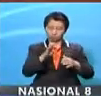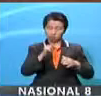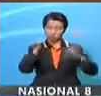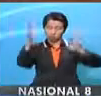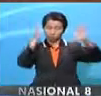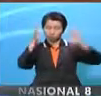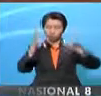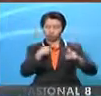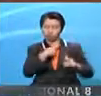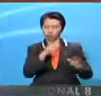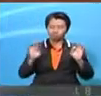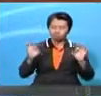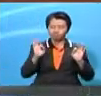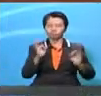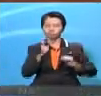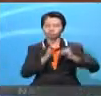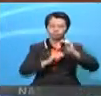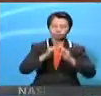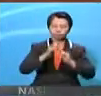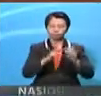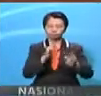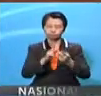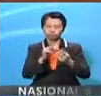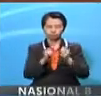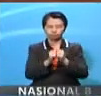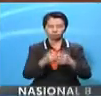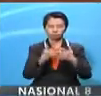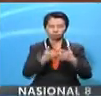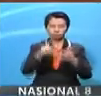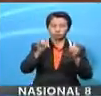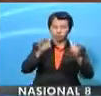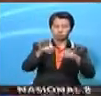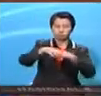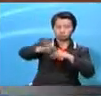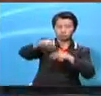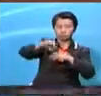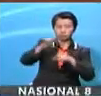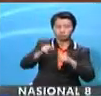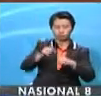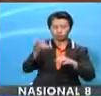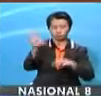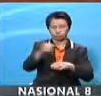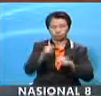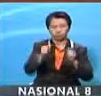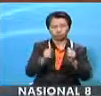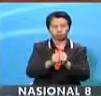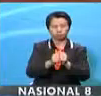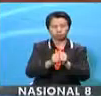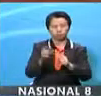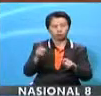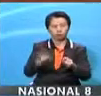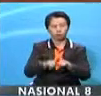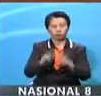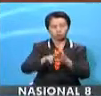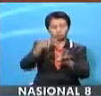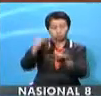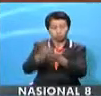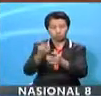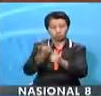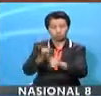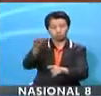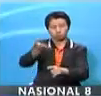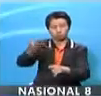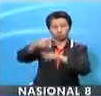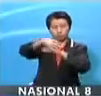we are quite comfortable that our Malaysian manufactured exports should be able to pick up some of the slack arising from the fall in